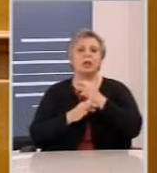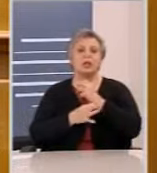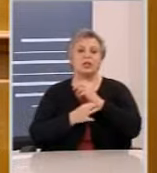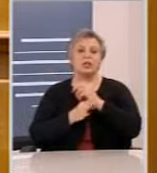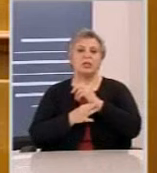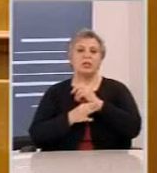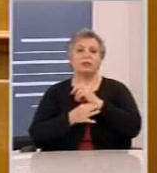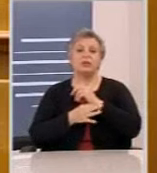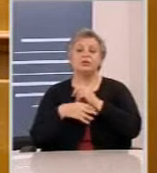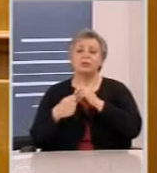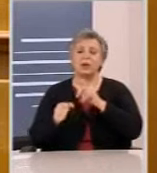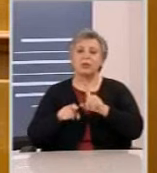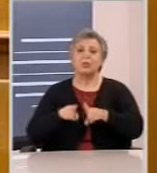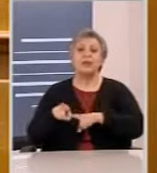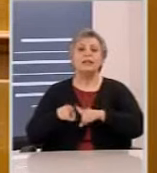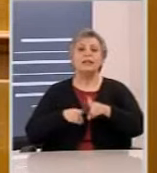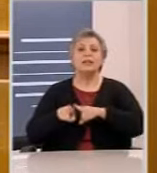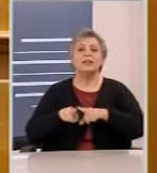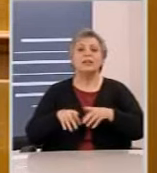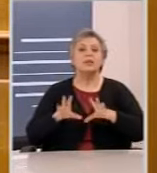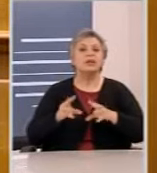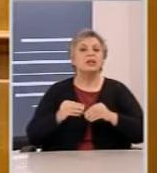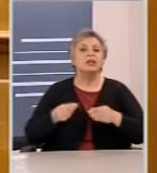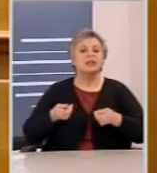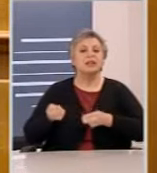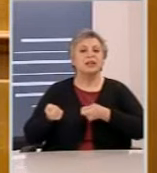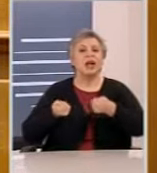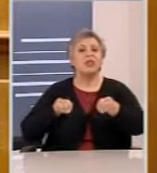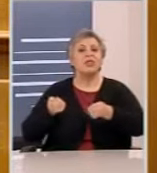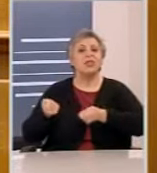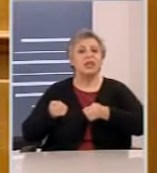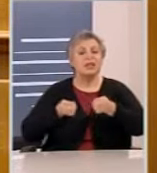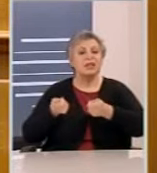συναφείς με τη διοίκηση και με τα οικονομικά της υγείας.